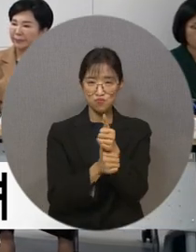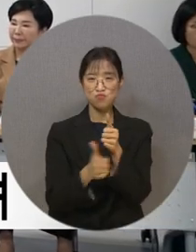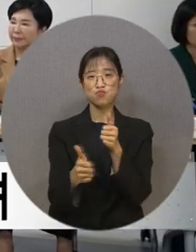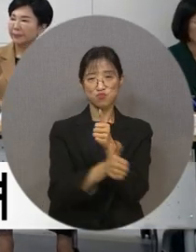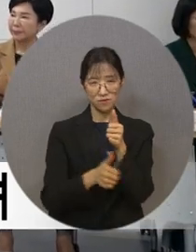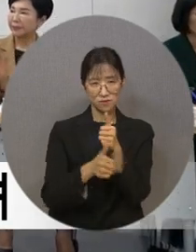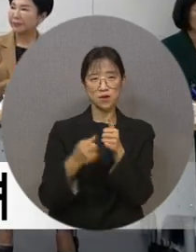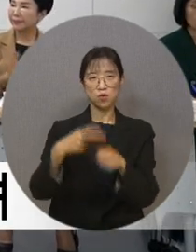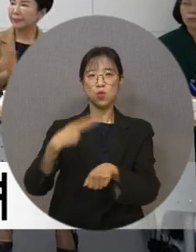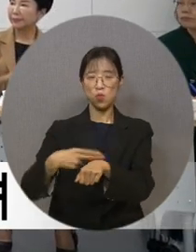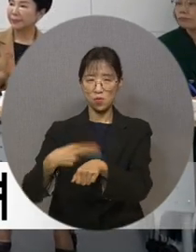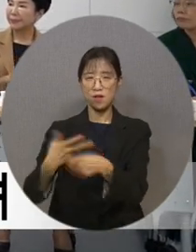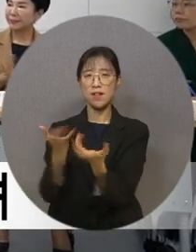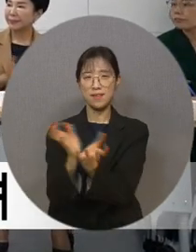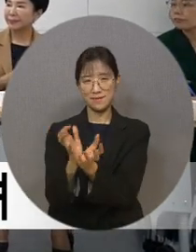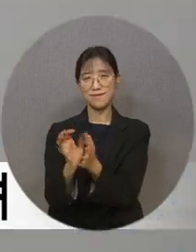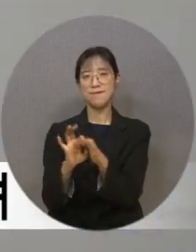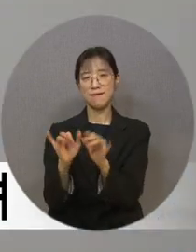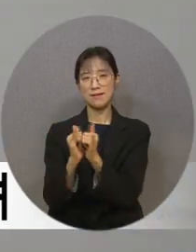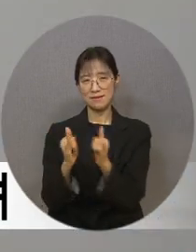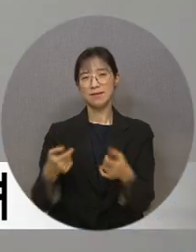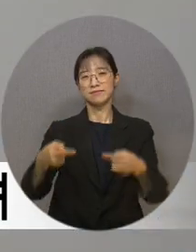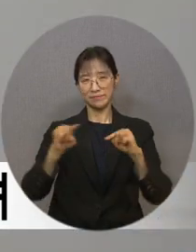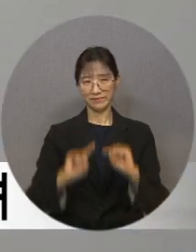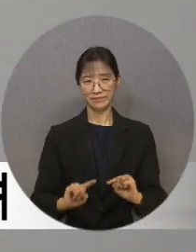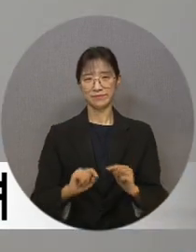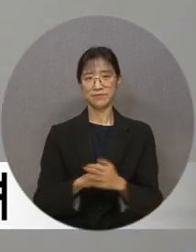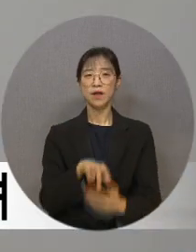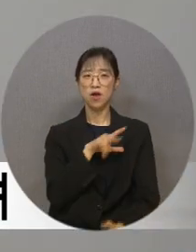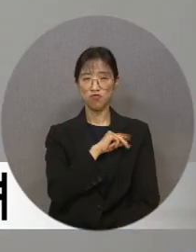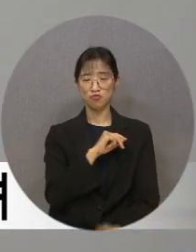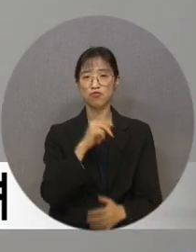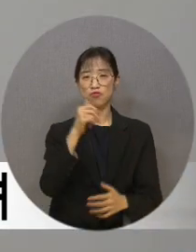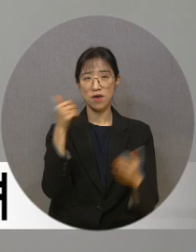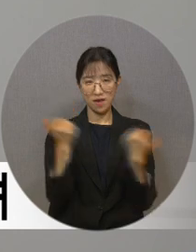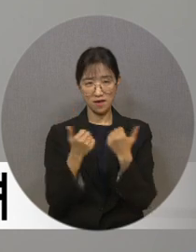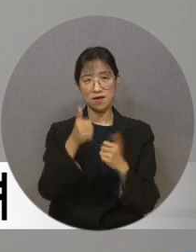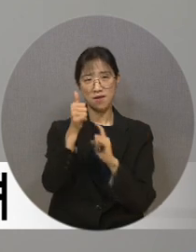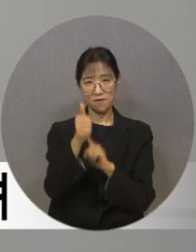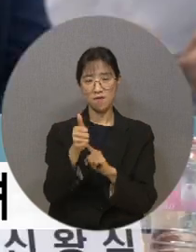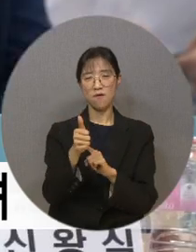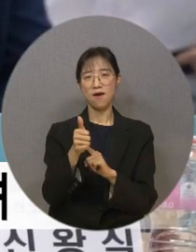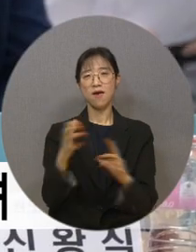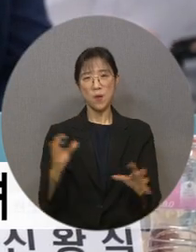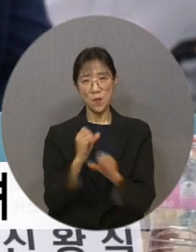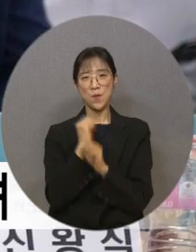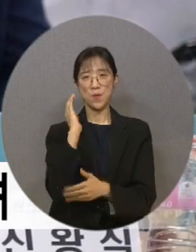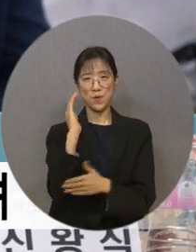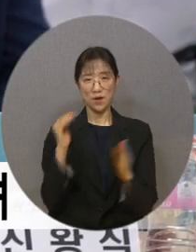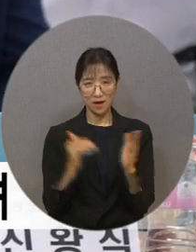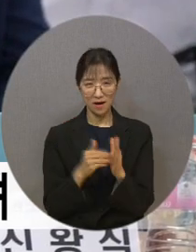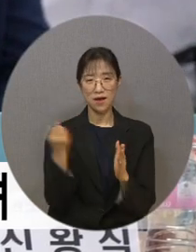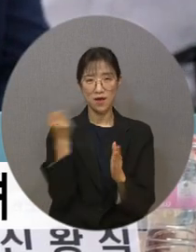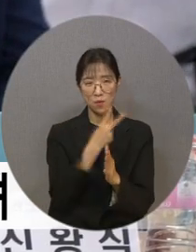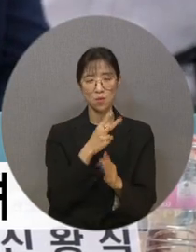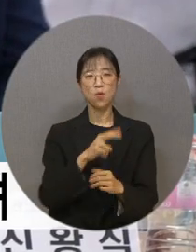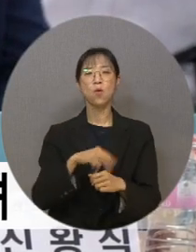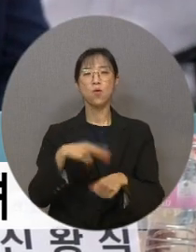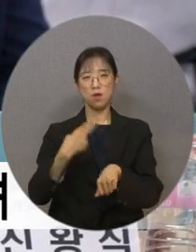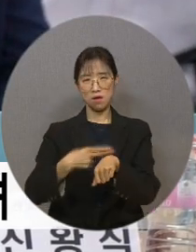교원단체 관계자 등이 참석했습니다. 소병철, 서동용 국회의원의 모두 발언에 이어 교권보호를 위한